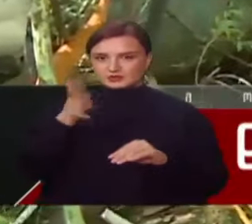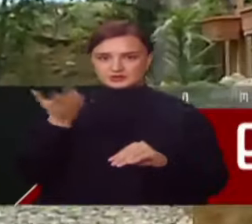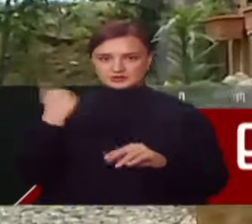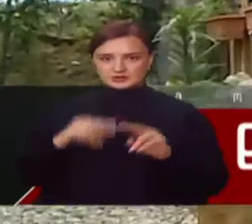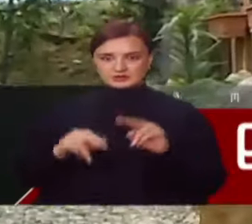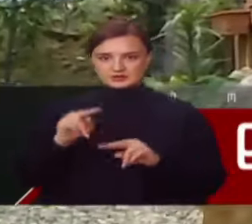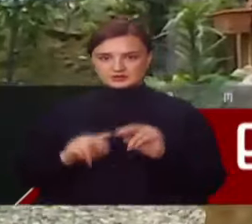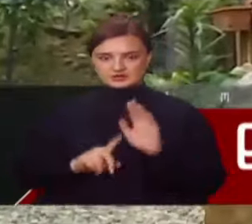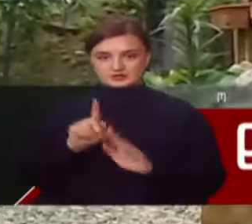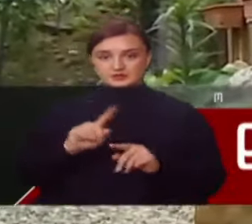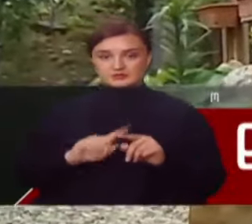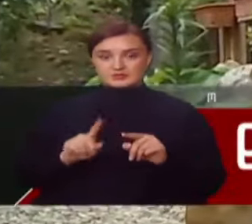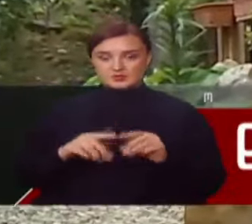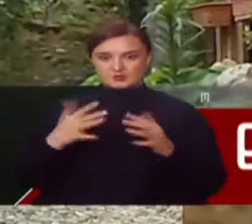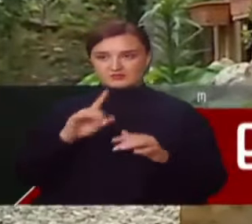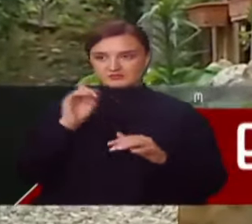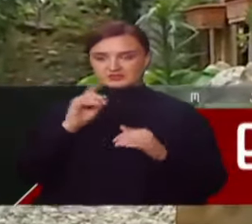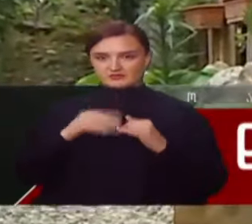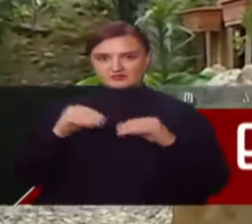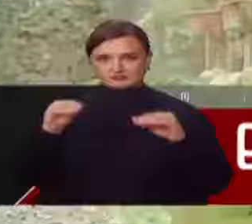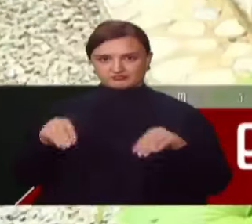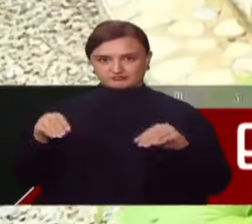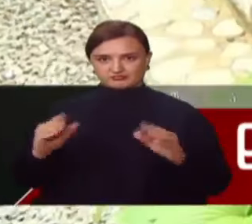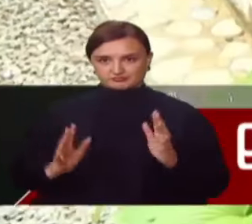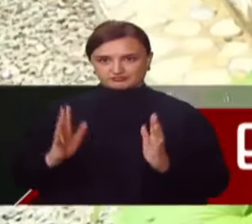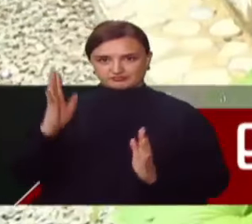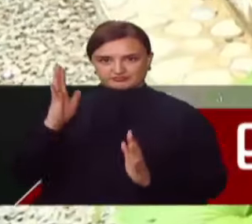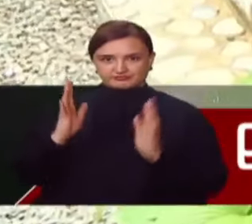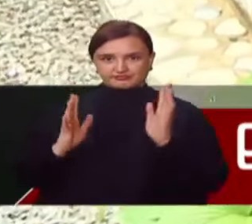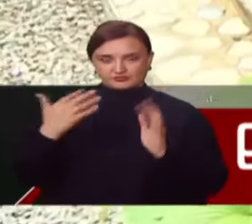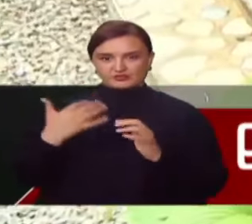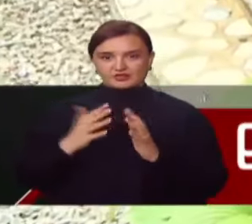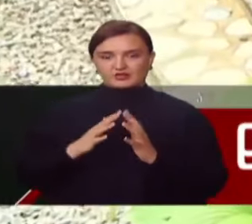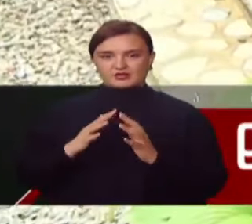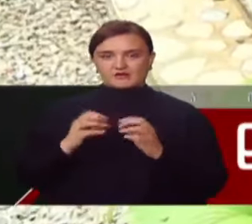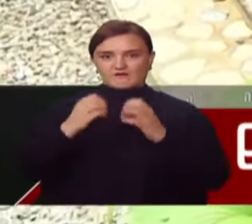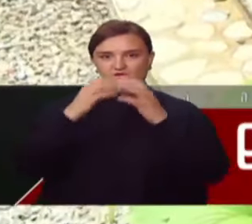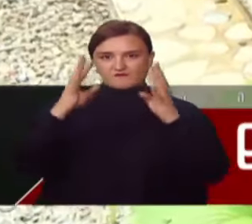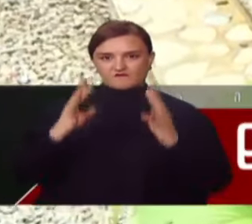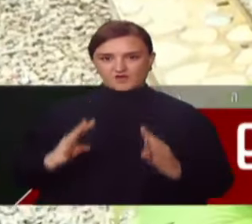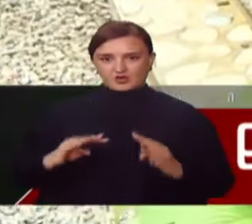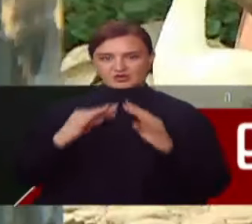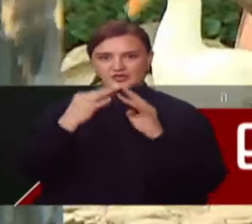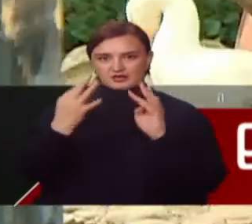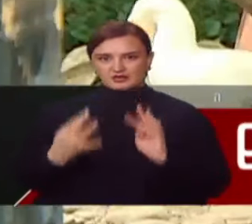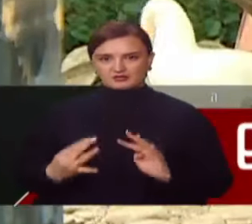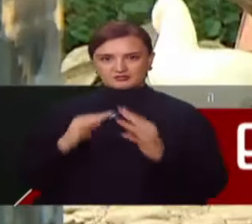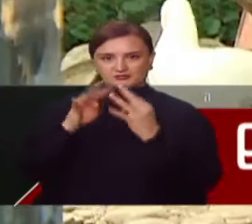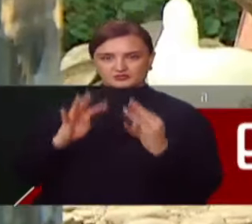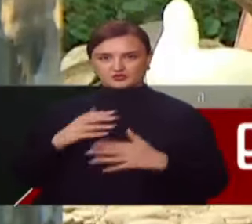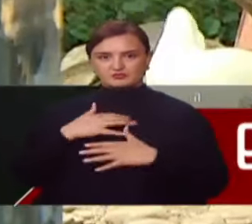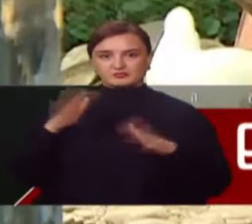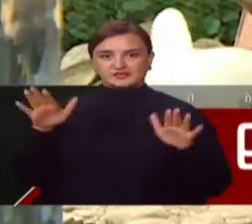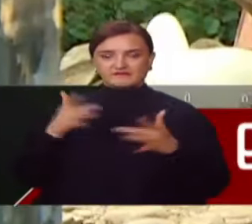დაიწყო. მალე აქაურობას მწვავე ნარგავები შეემატა. ეზოს დეკორაცია და ვოლიერებიც საკუთარი დიზაინით მოაწყო და